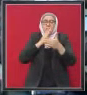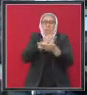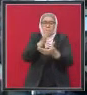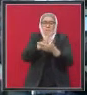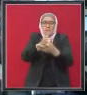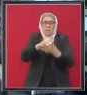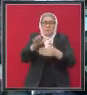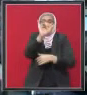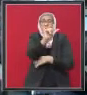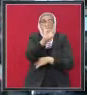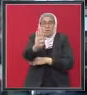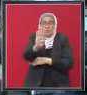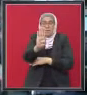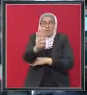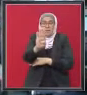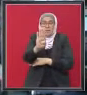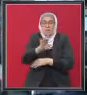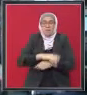Yang Berhormat.